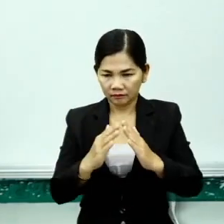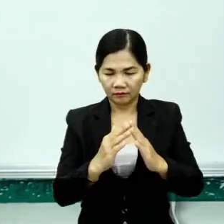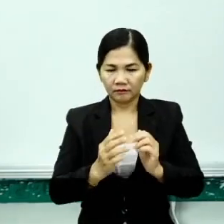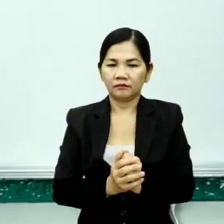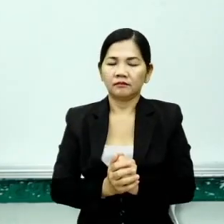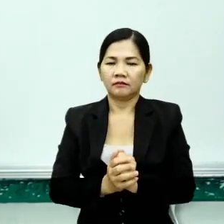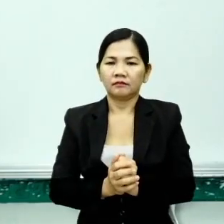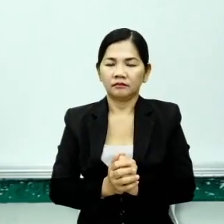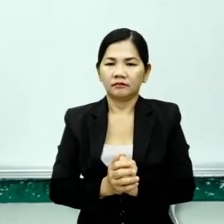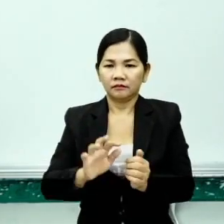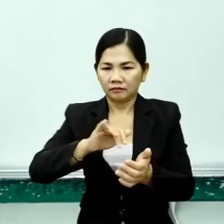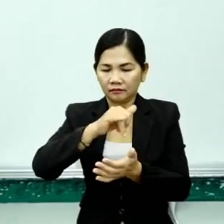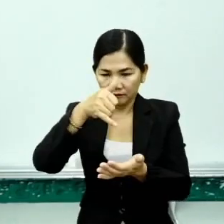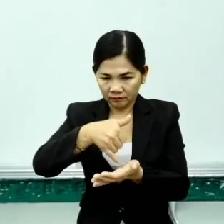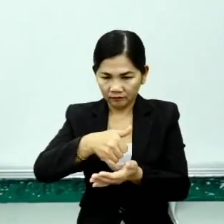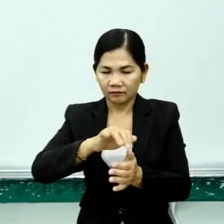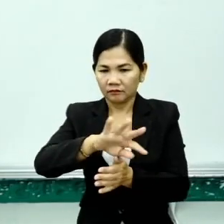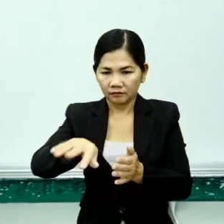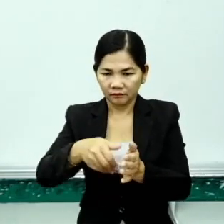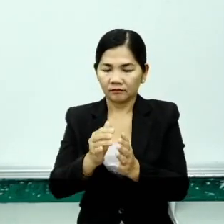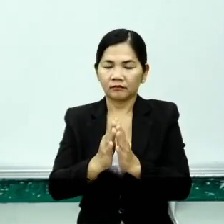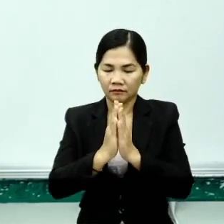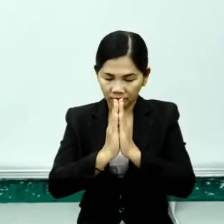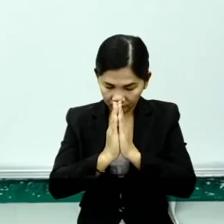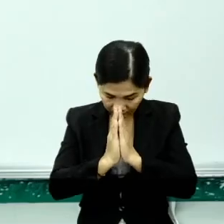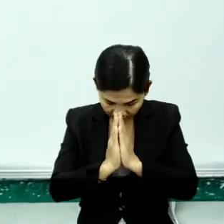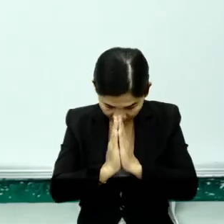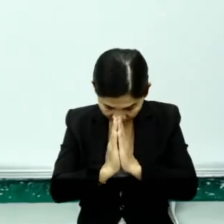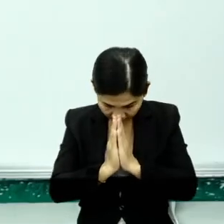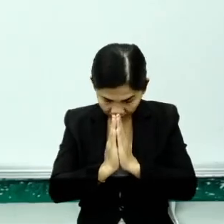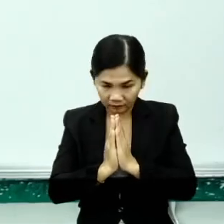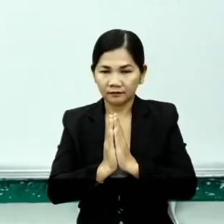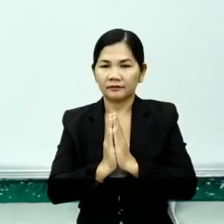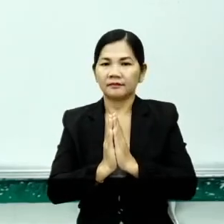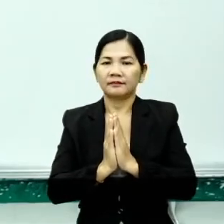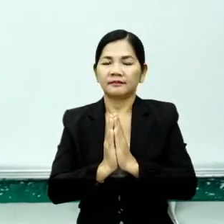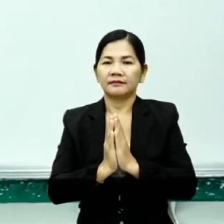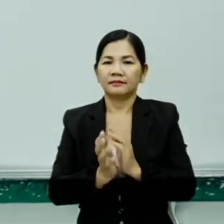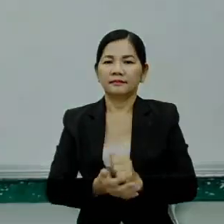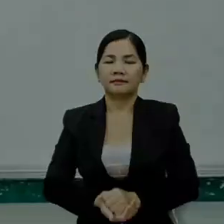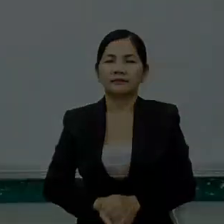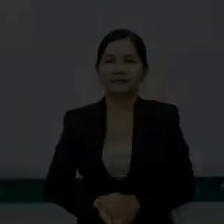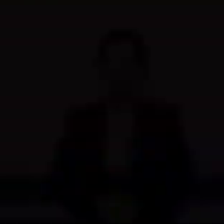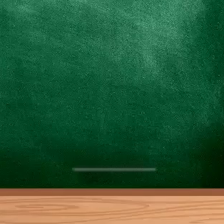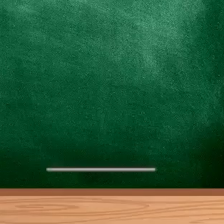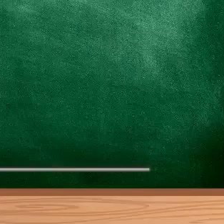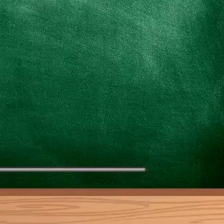cồng chả sầm rập ngày ní chả này kêu xong ở cồn chả nắng xong chồng riết liền.